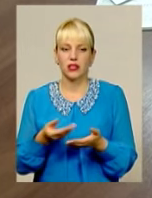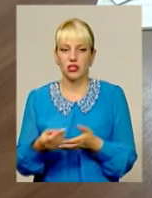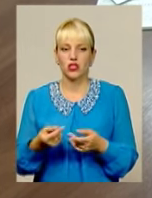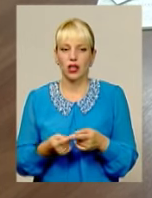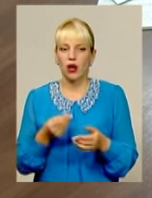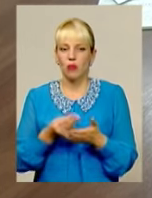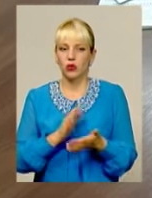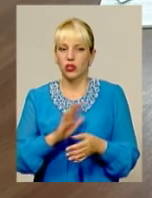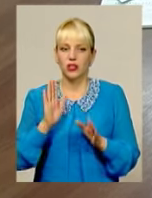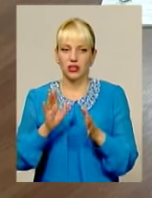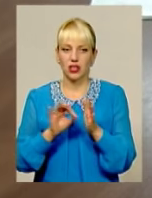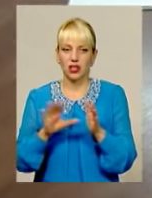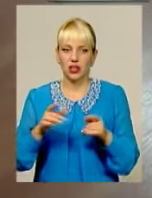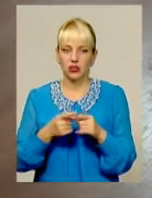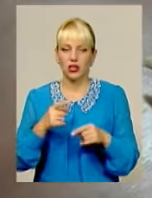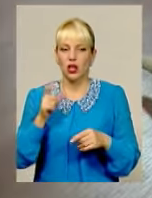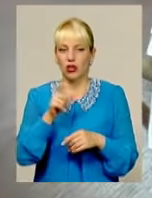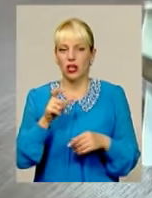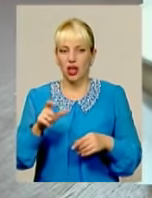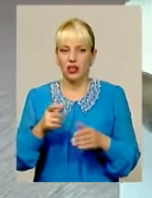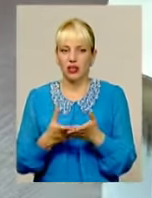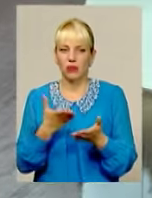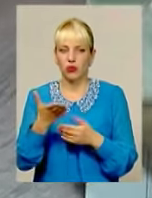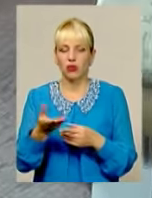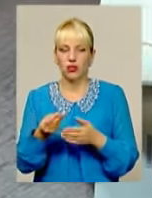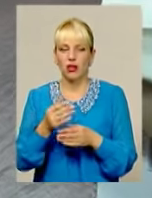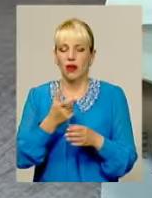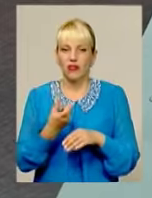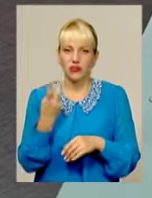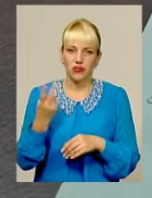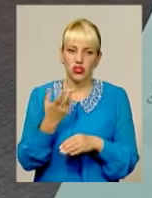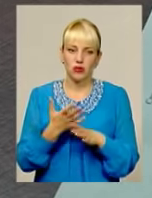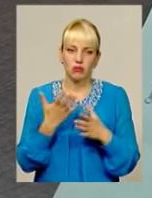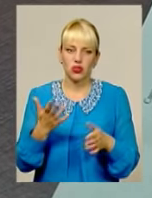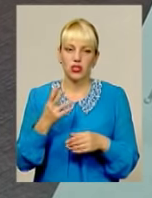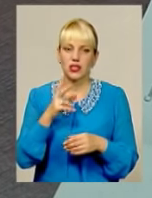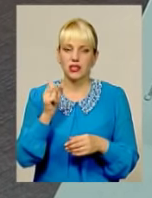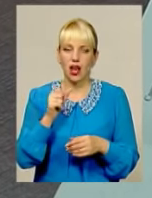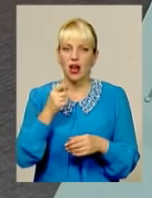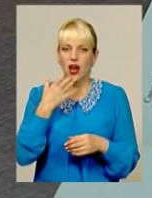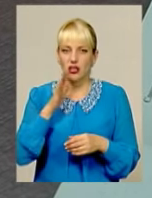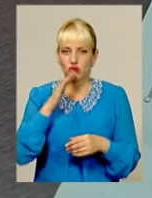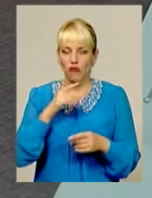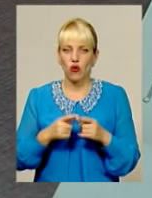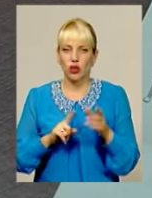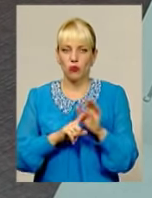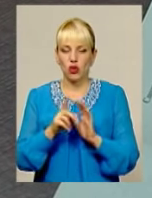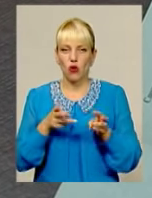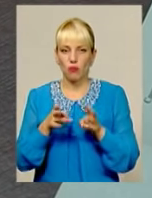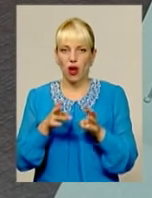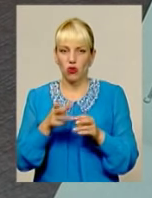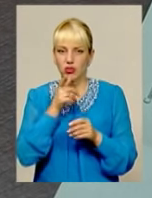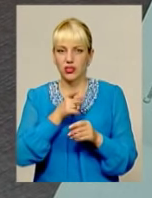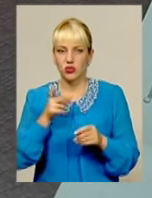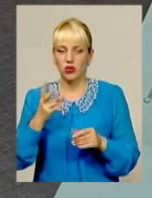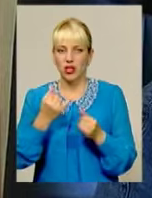електроенергія. Краяни з 1 липня сплачують вдвічі більше за гарячу воду. А з початком опалювального сезону у жовтні ціни